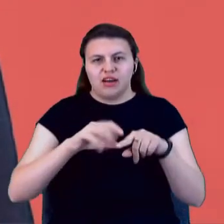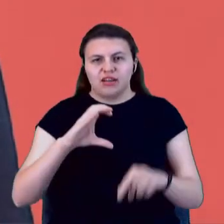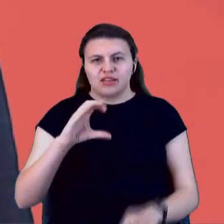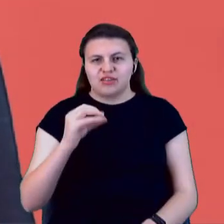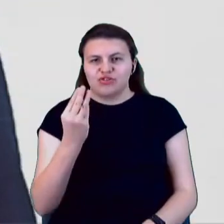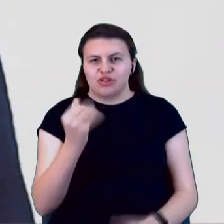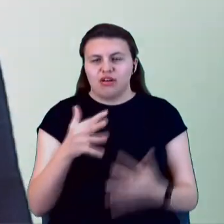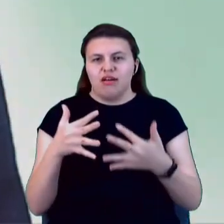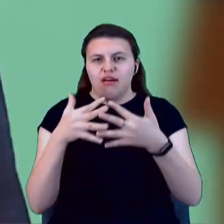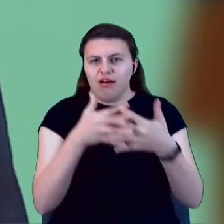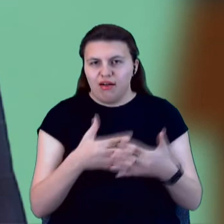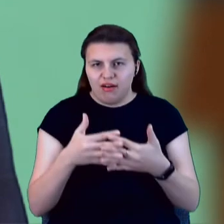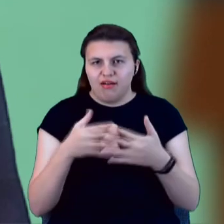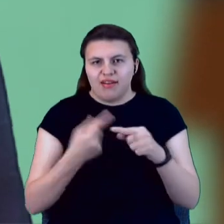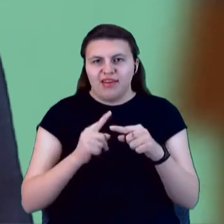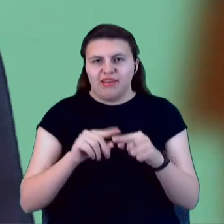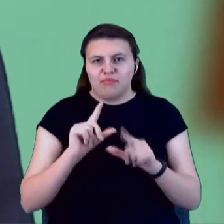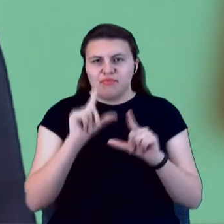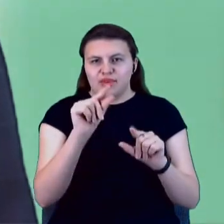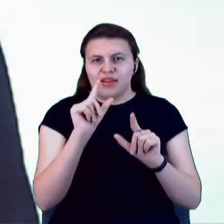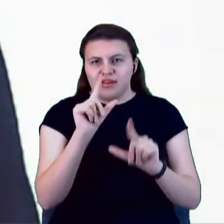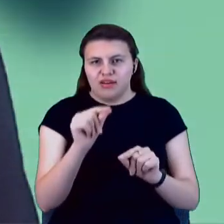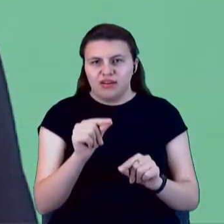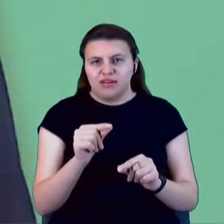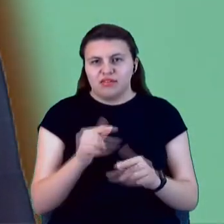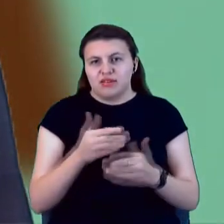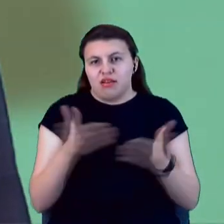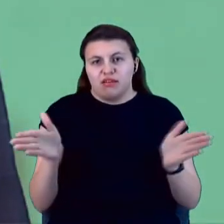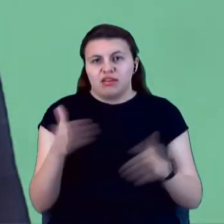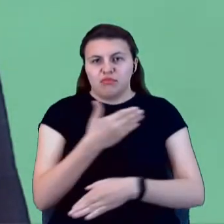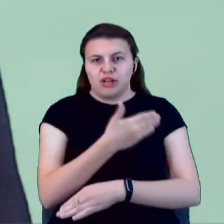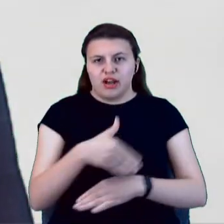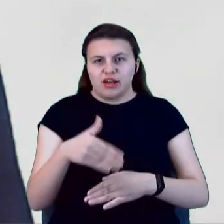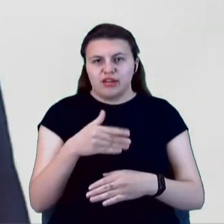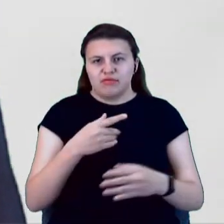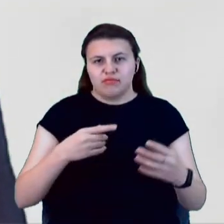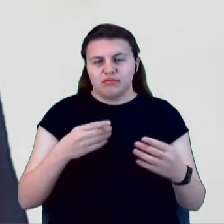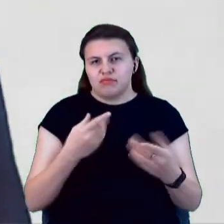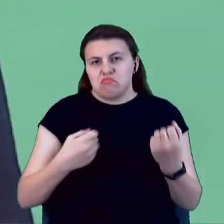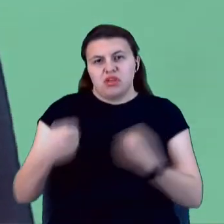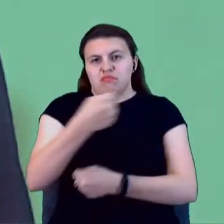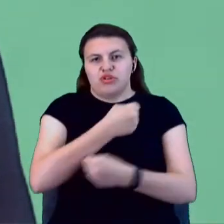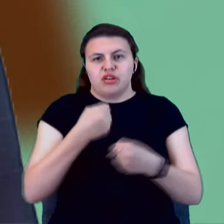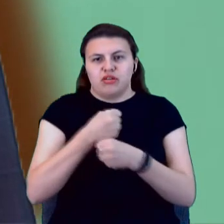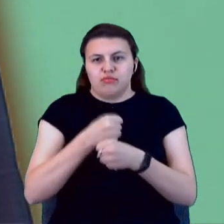То есть общепринято во всем мире с открытыми границами перемещение рабочей силы там,